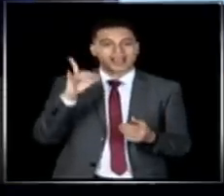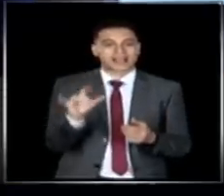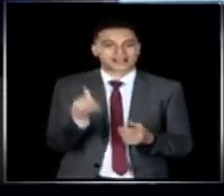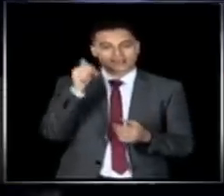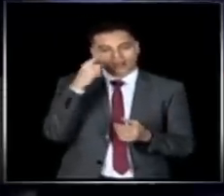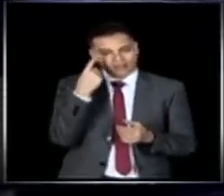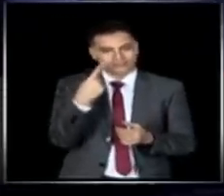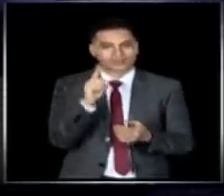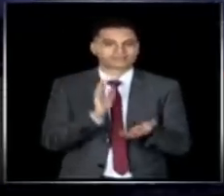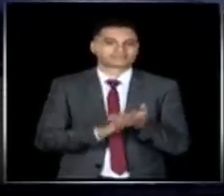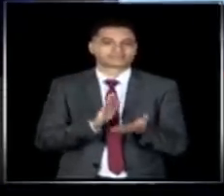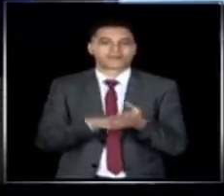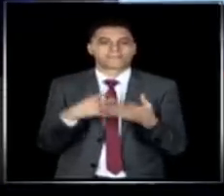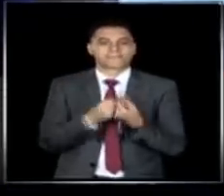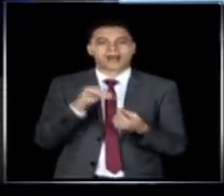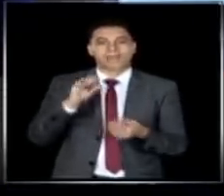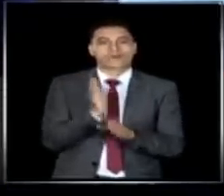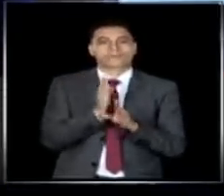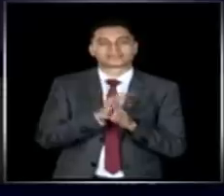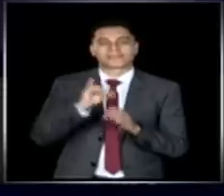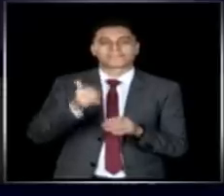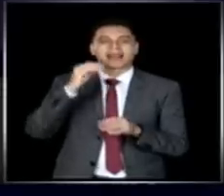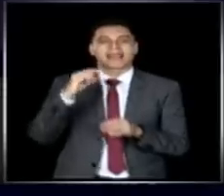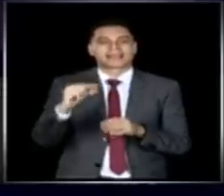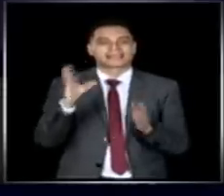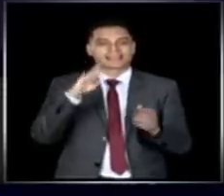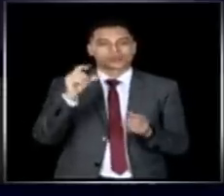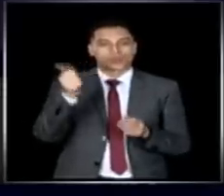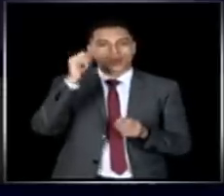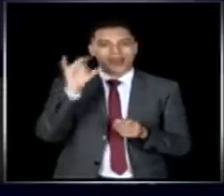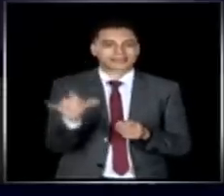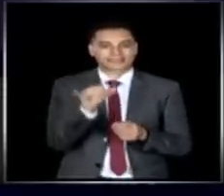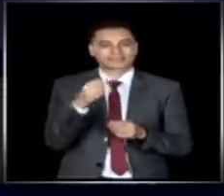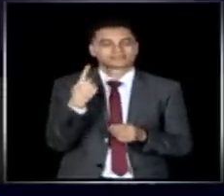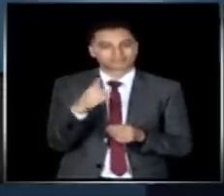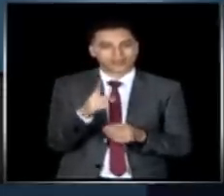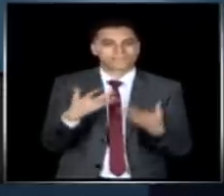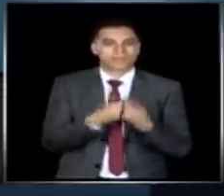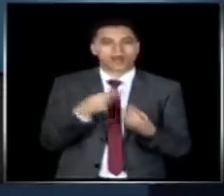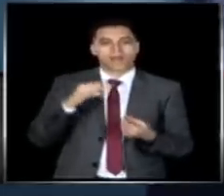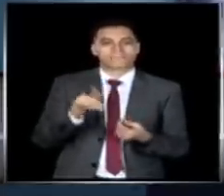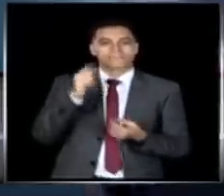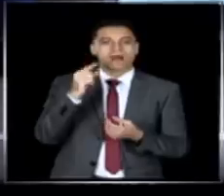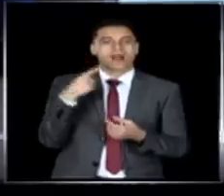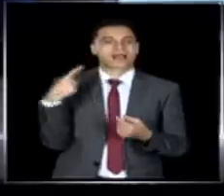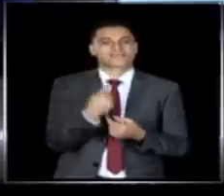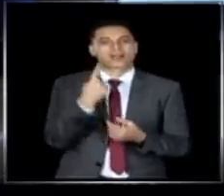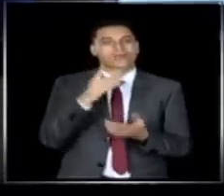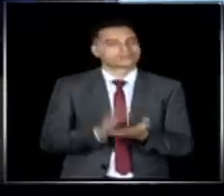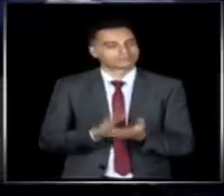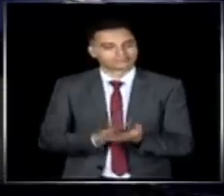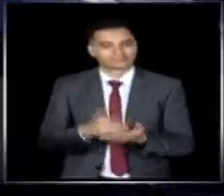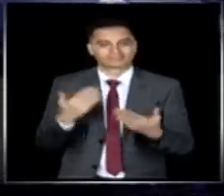طلعت زكريا ومعاه ماجد الكدواني ومعاه مع عمار. الهدف الأول